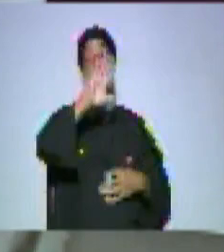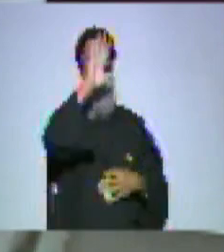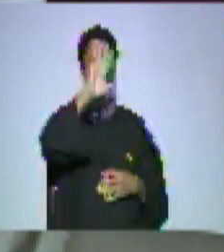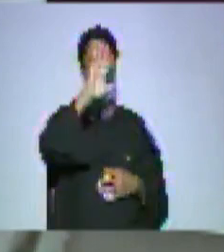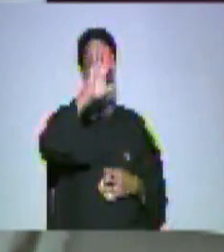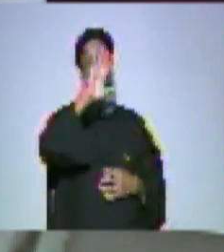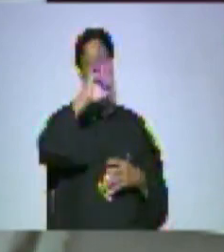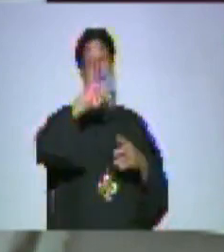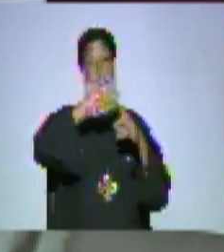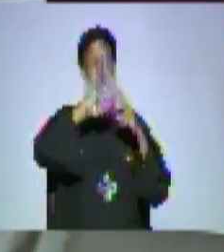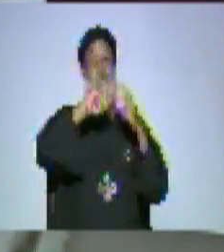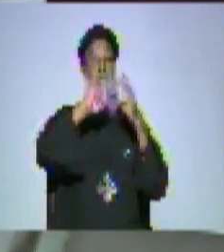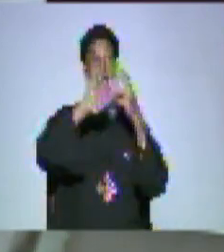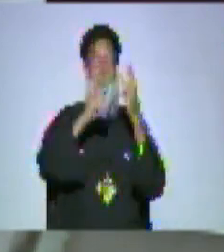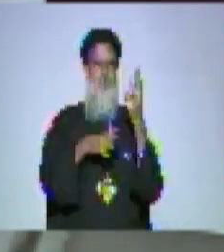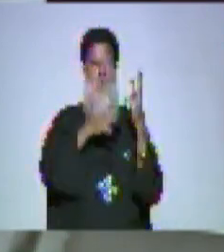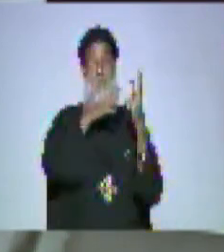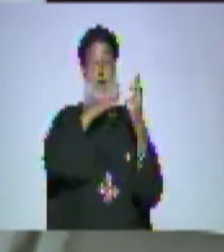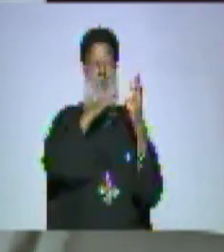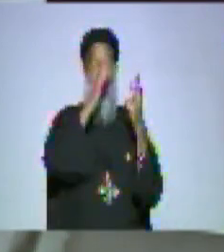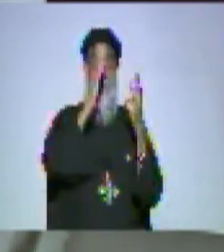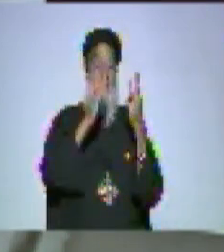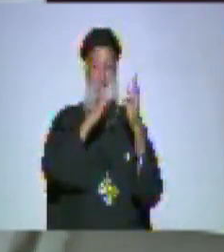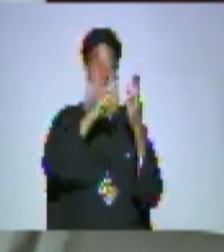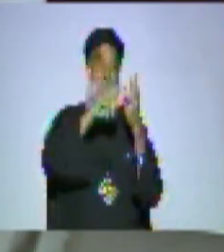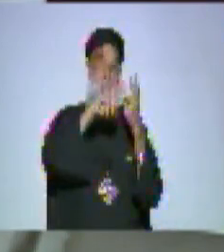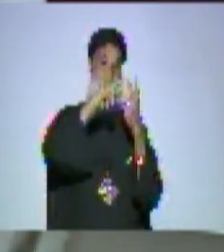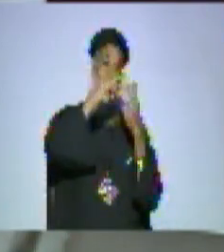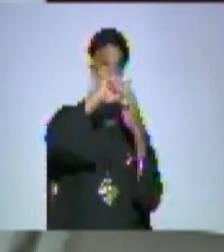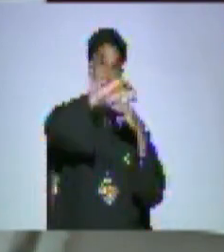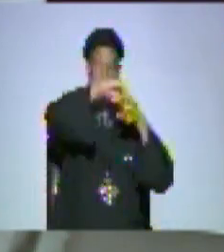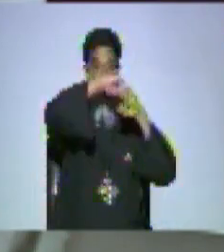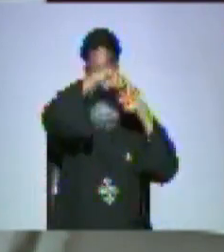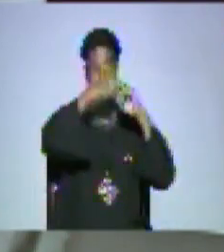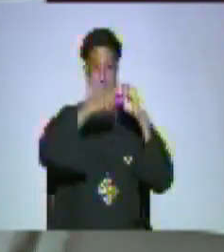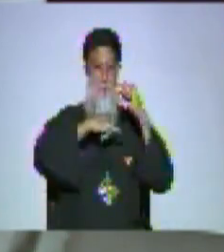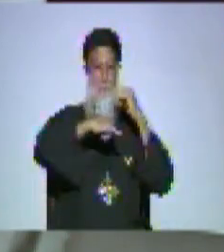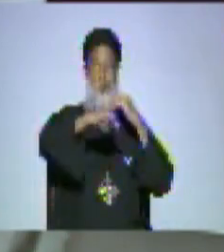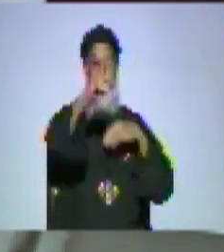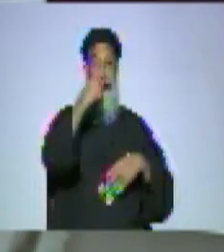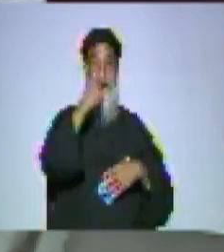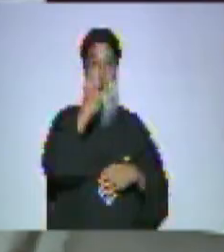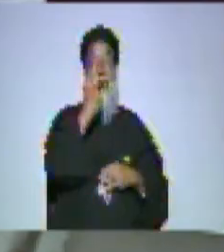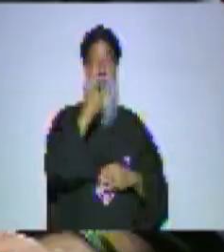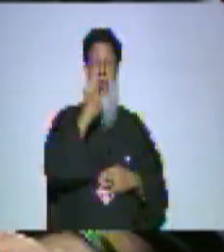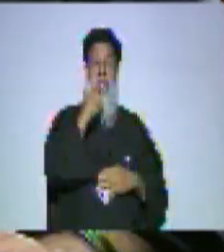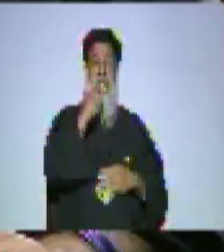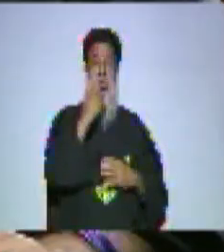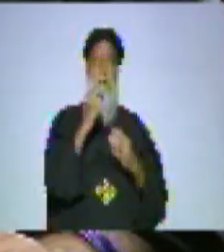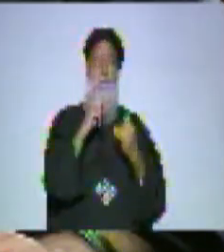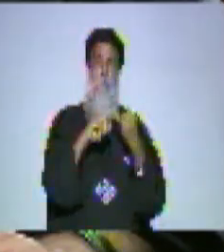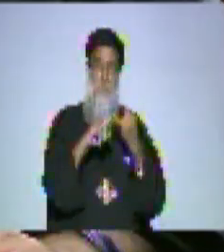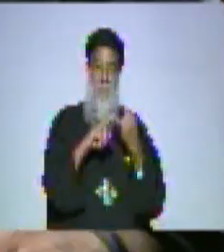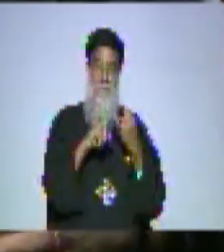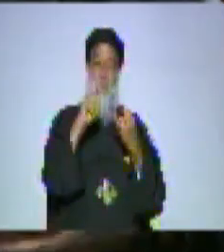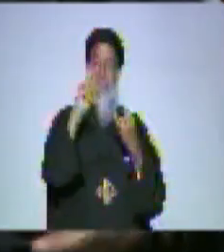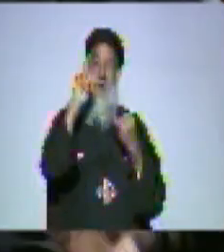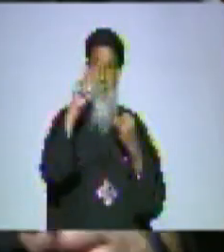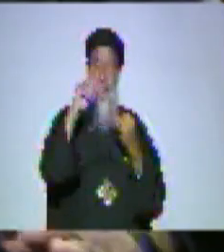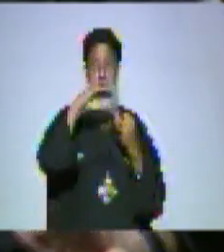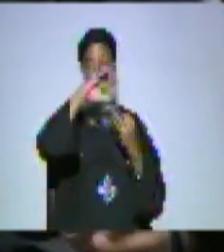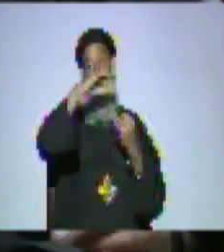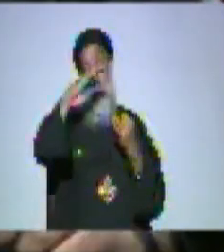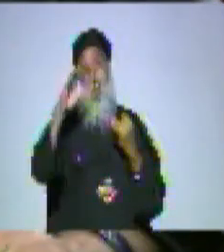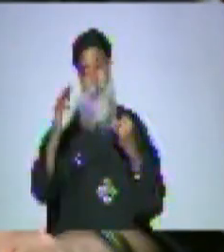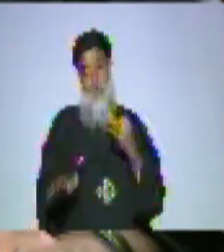فالاباء بيقولوا الثلاثه مع بعض باستمرار طول السنه يعني عشان بيحتاجوها يعني الجو